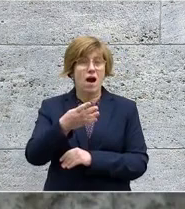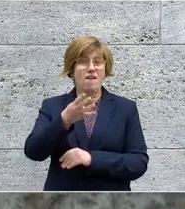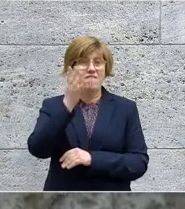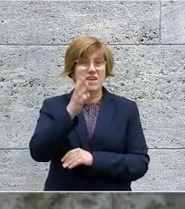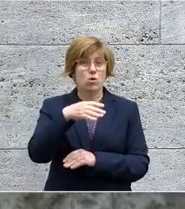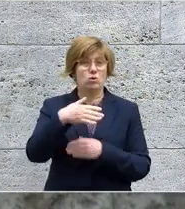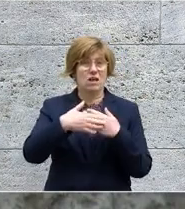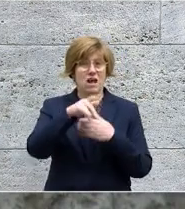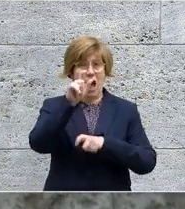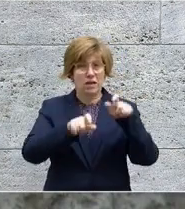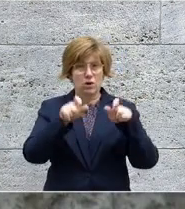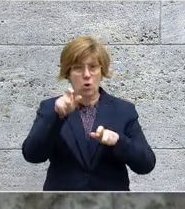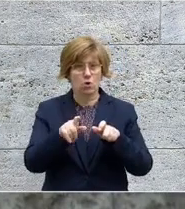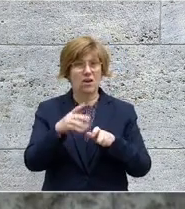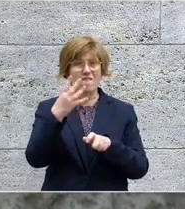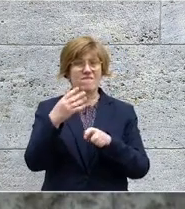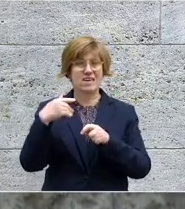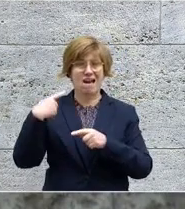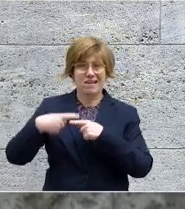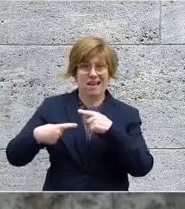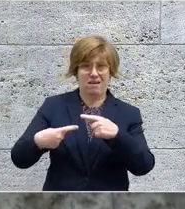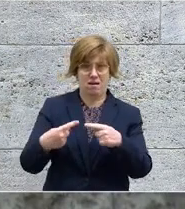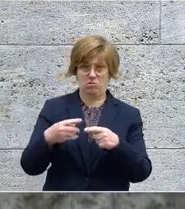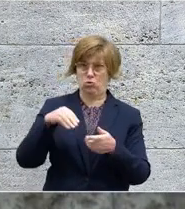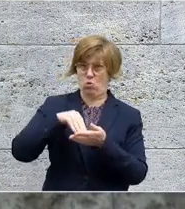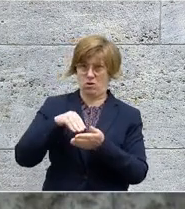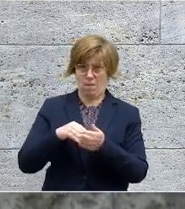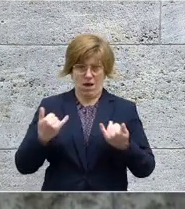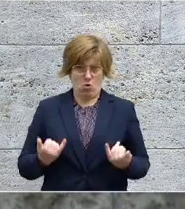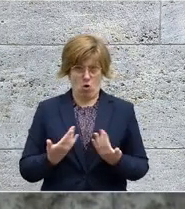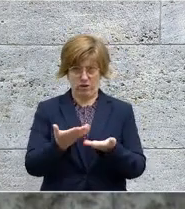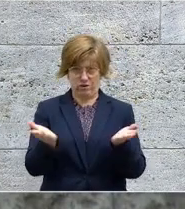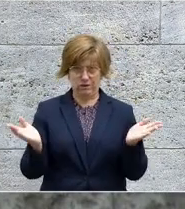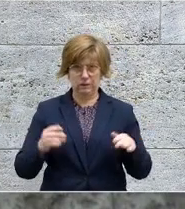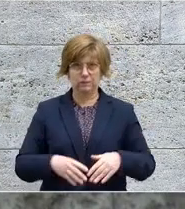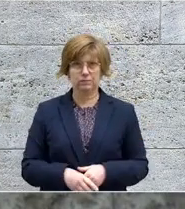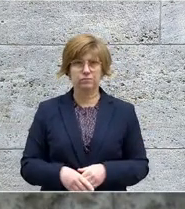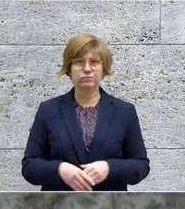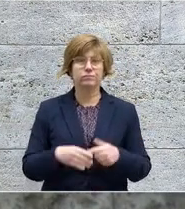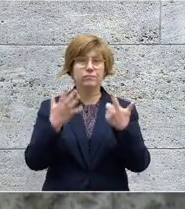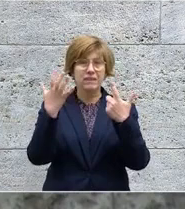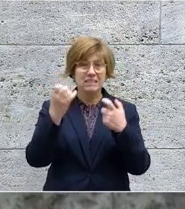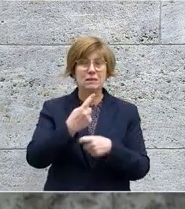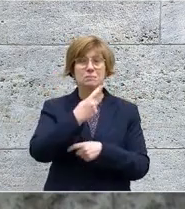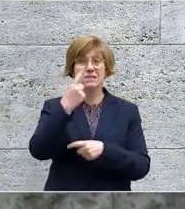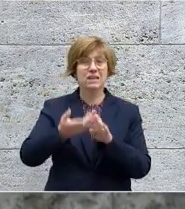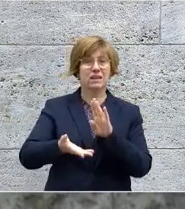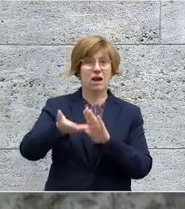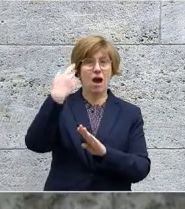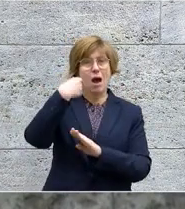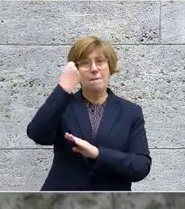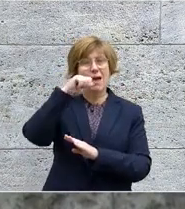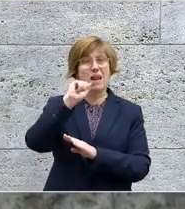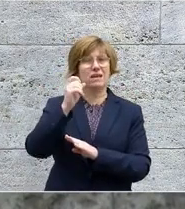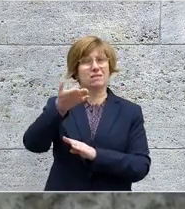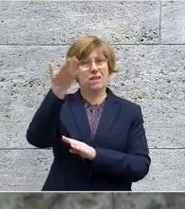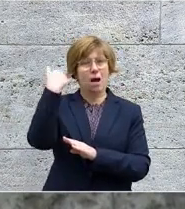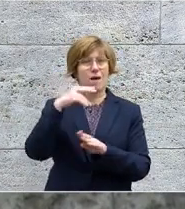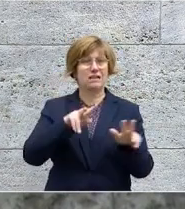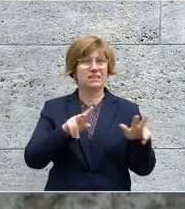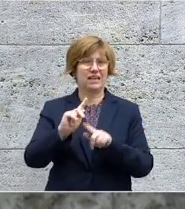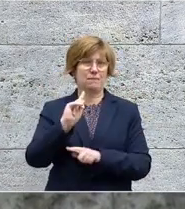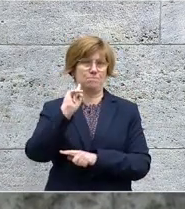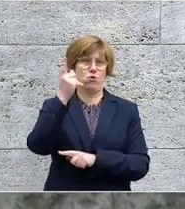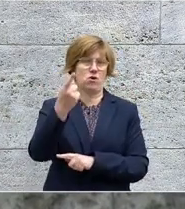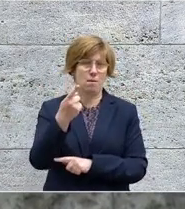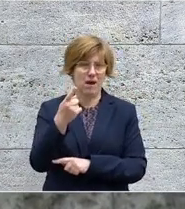400 Angehörige aus vier Generationen hier sind. Vor 70 Jahren hat Berlins damaliger